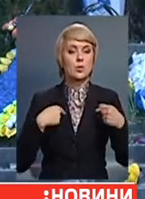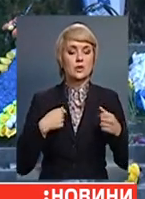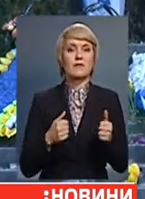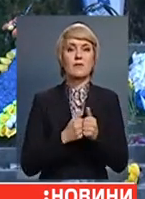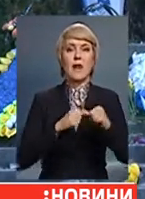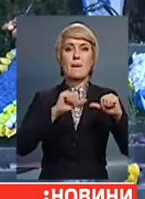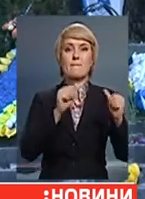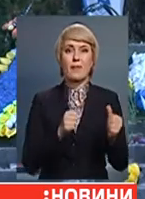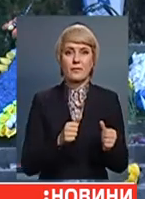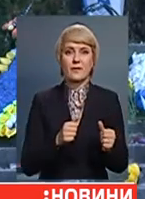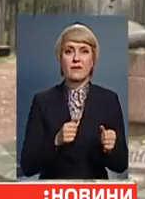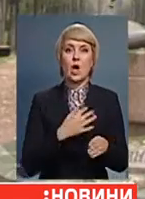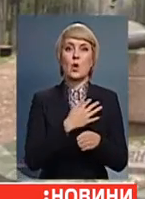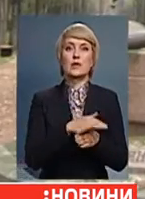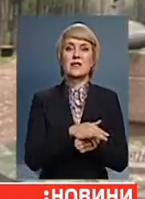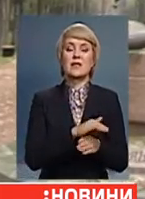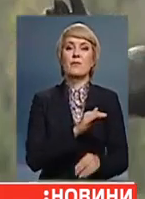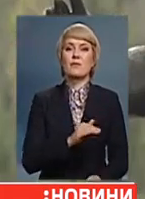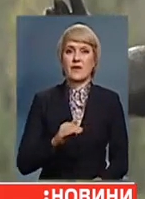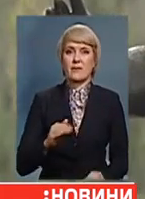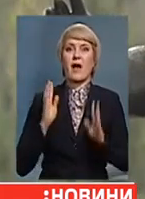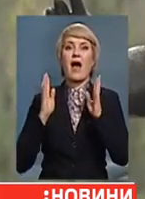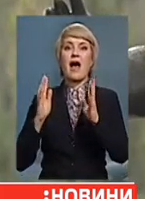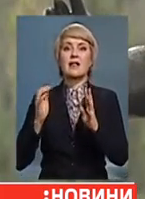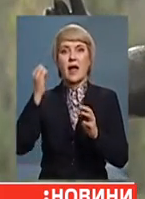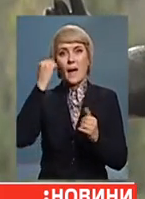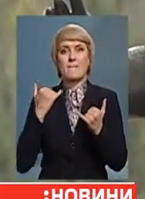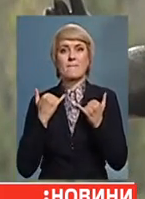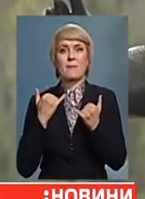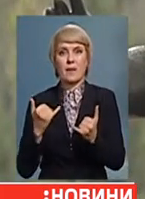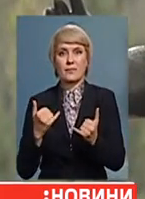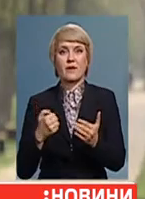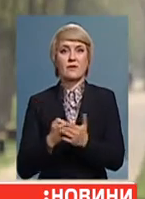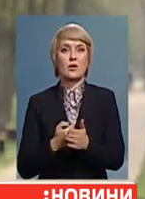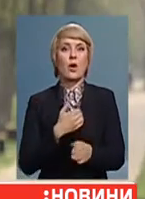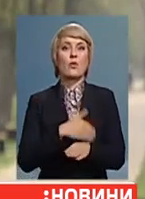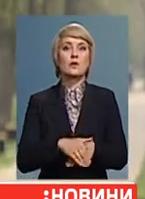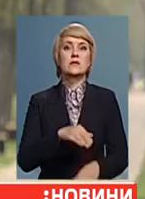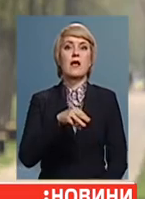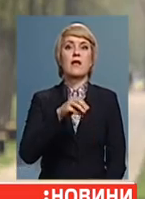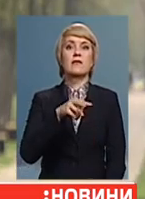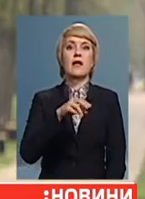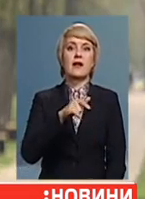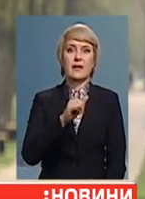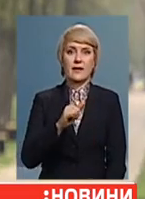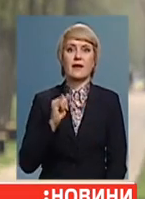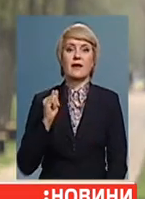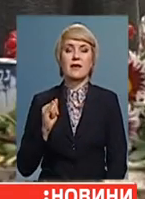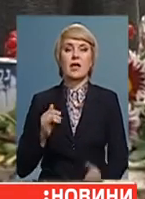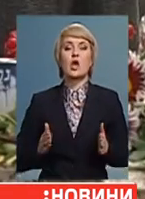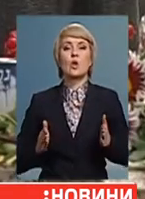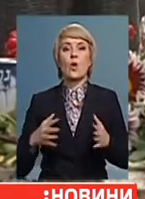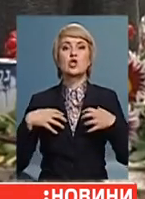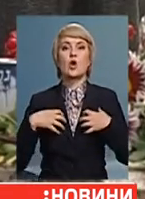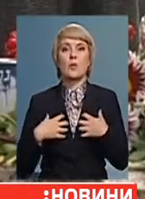розстріляним дітям, алея праведників місцина до вулиці Олени Теліги, а також дорога Скорботи, алея від Менори до